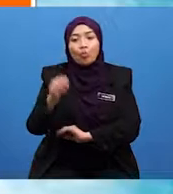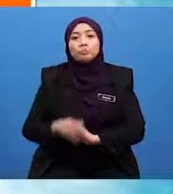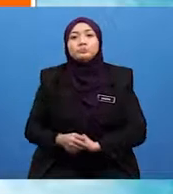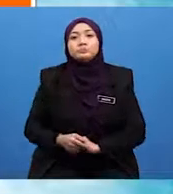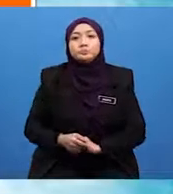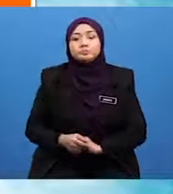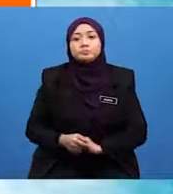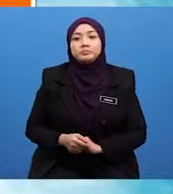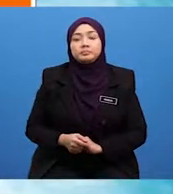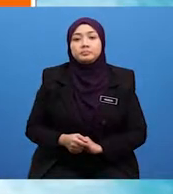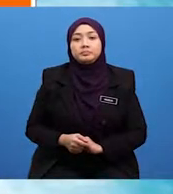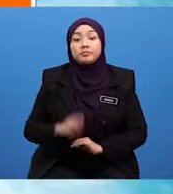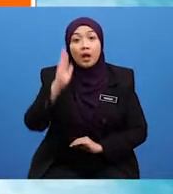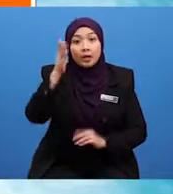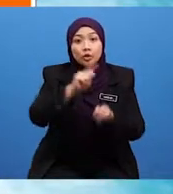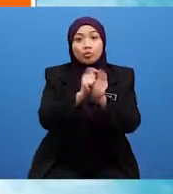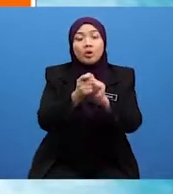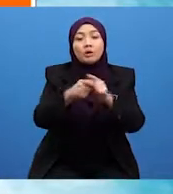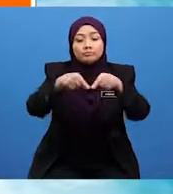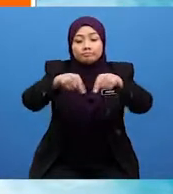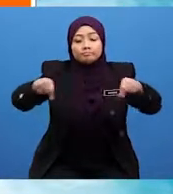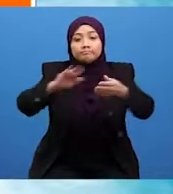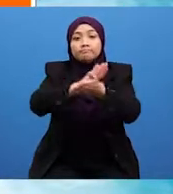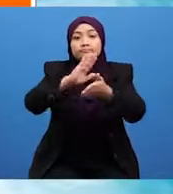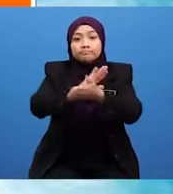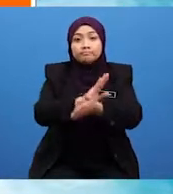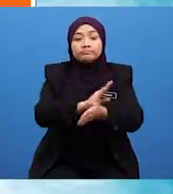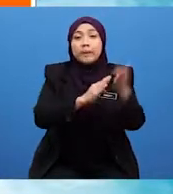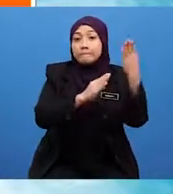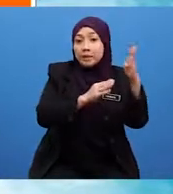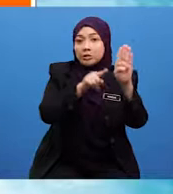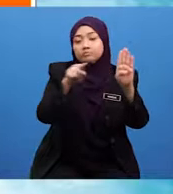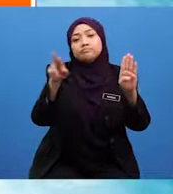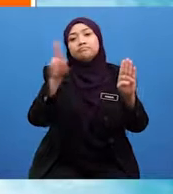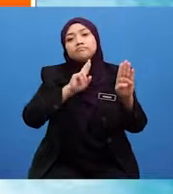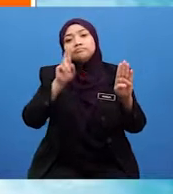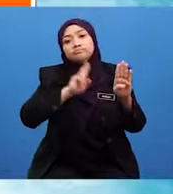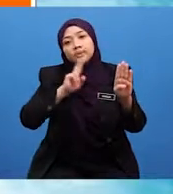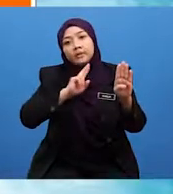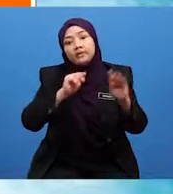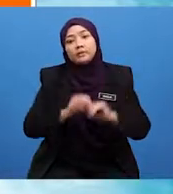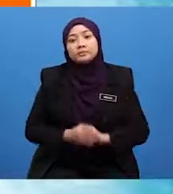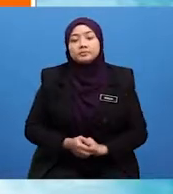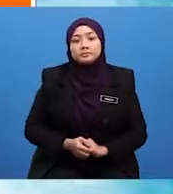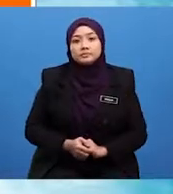Bahan asid akan menukarkan warna kertas litmus biru kepada merah.